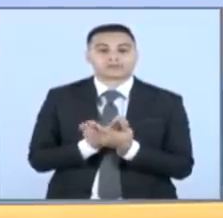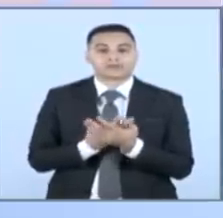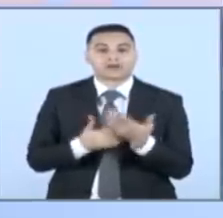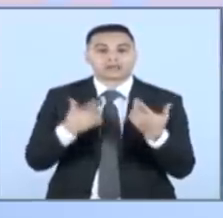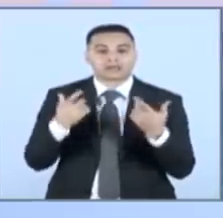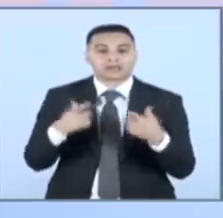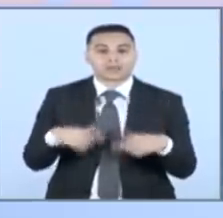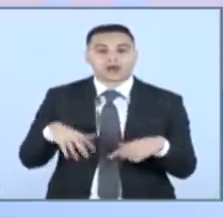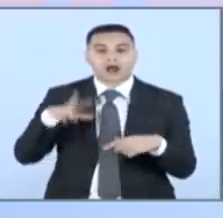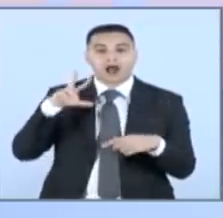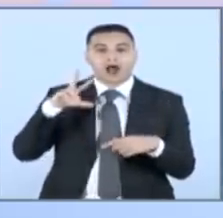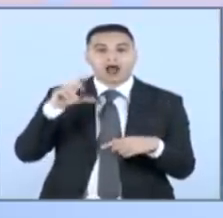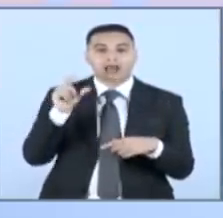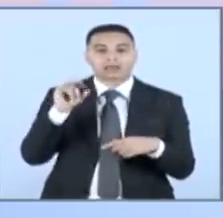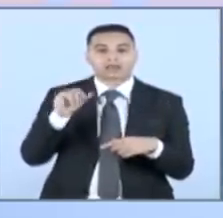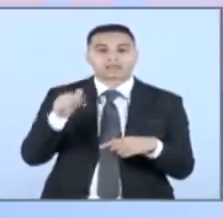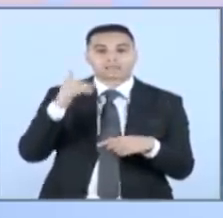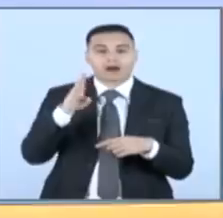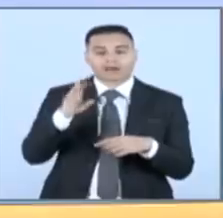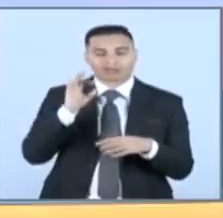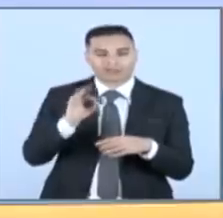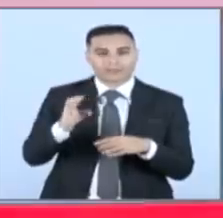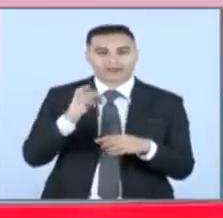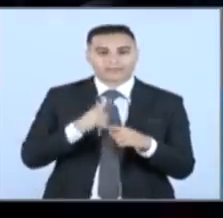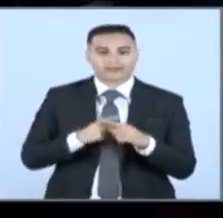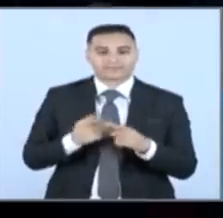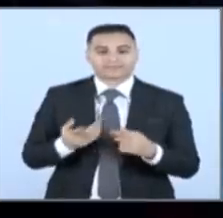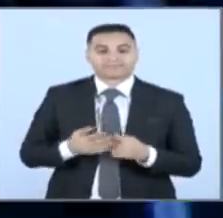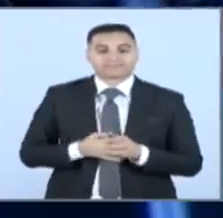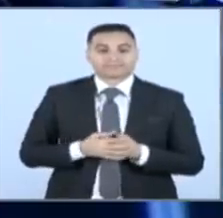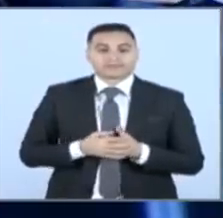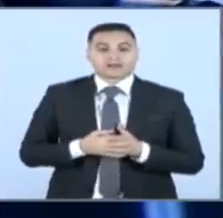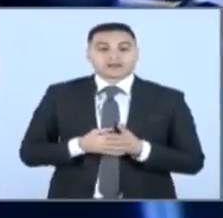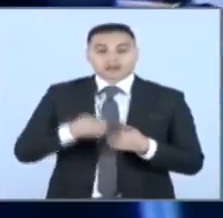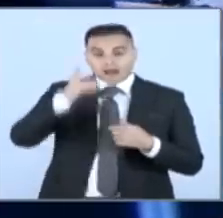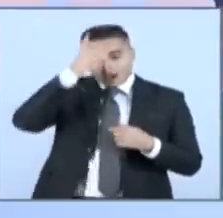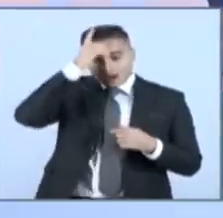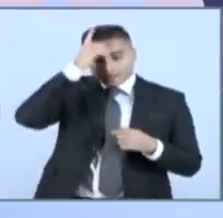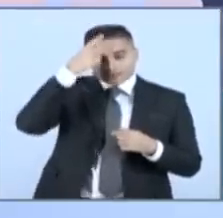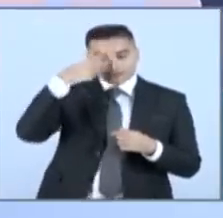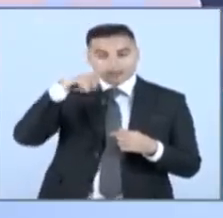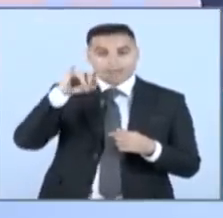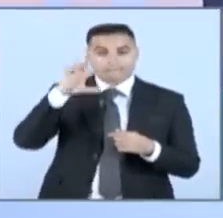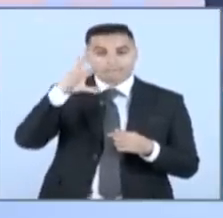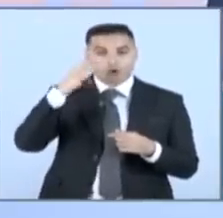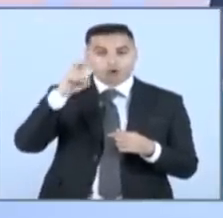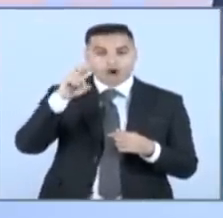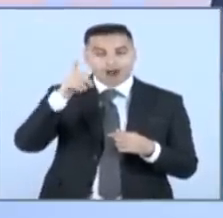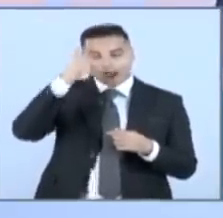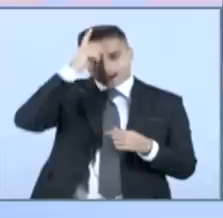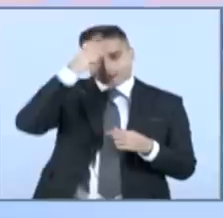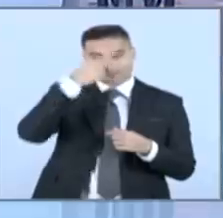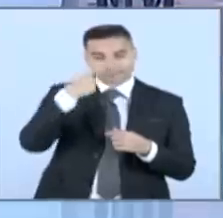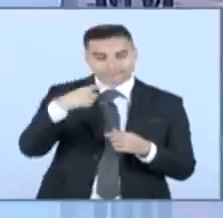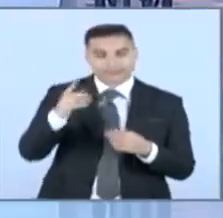الدنمارك. محمود طبعا إجابة خاطئة. ألمانيا. ألمانيا صح يا مهجة، هي فعلا